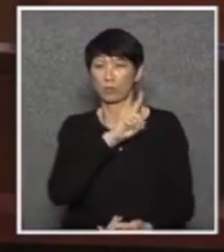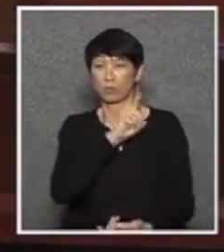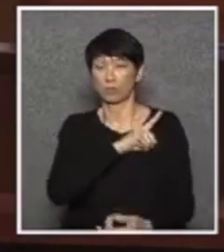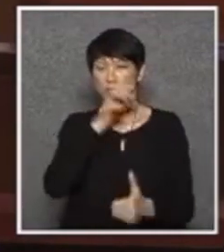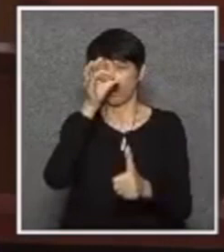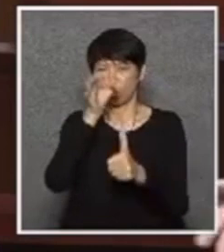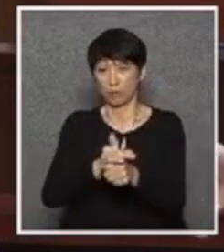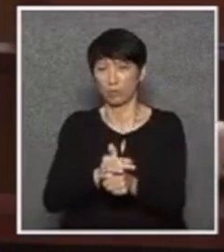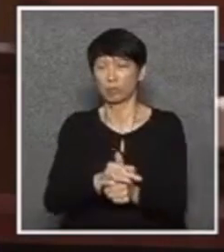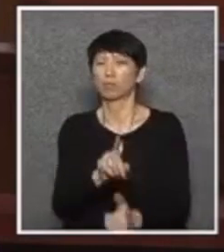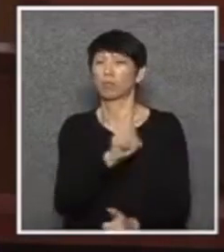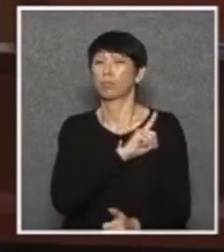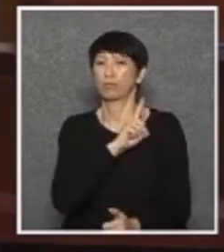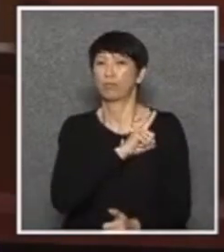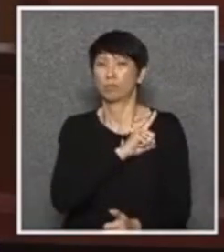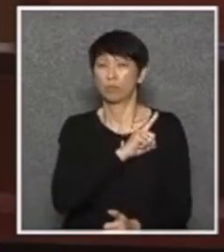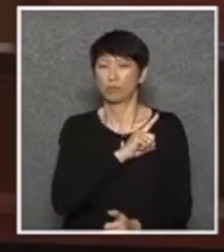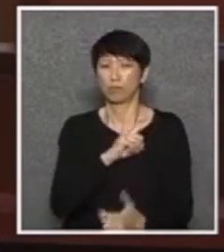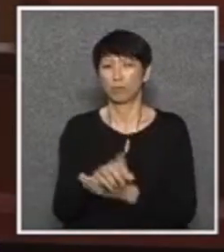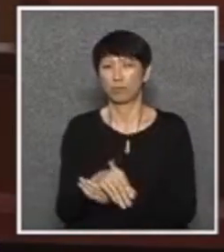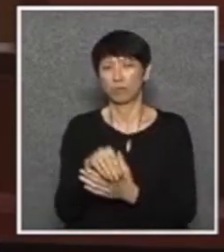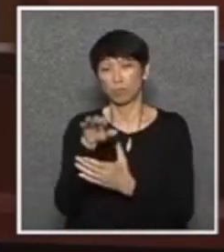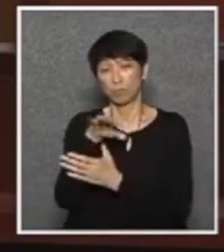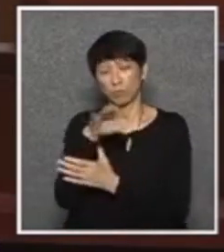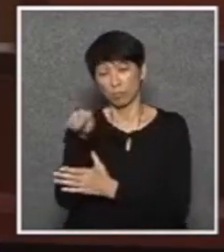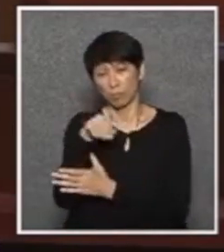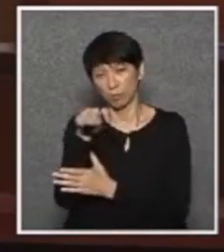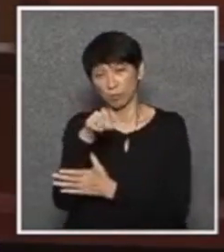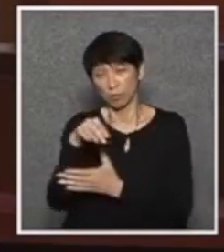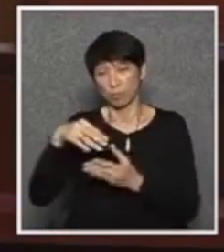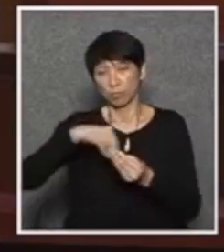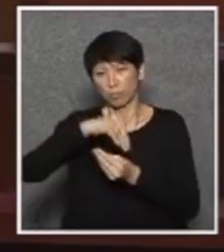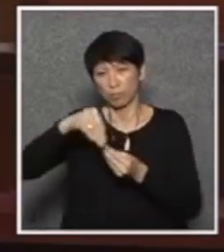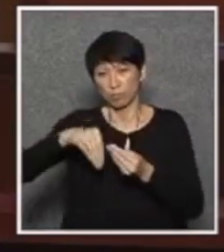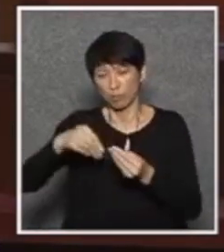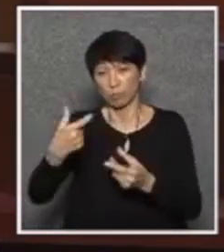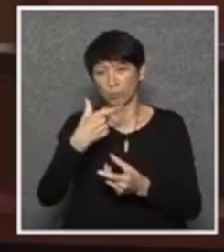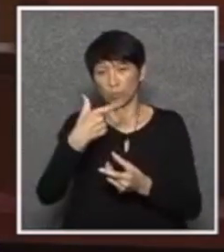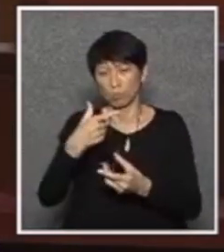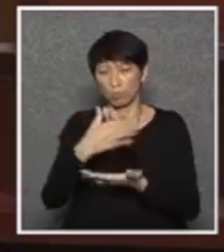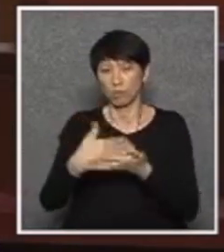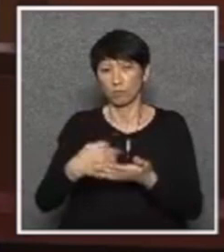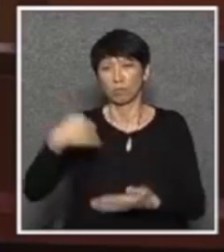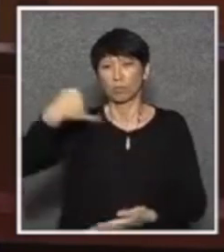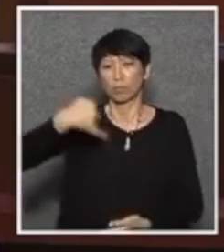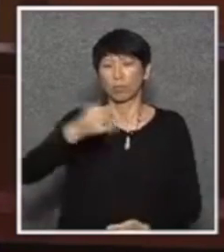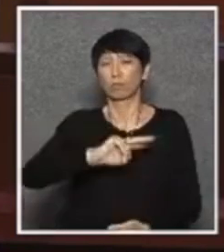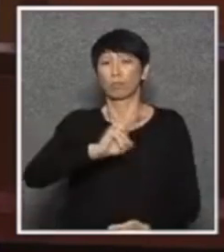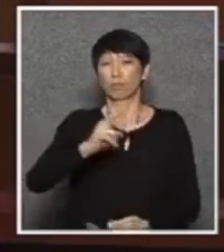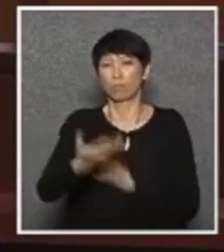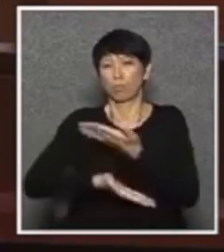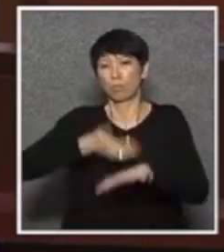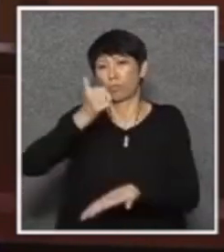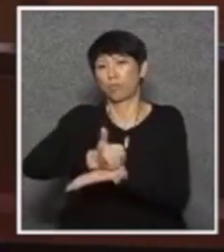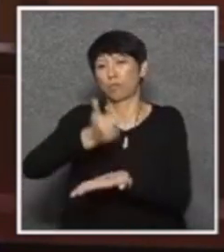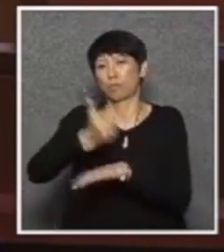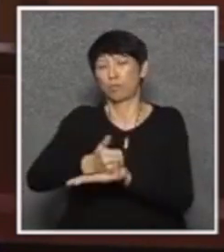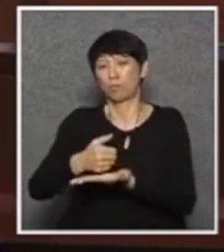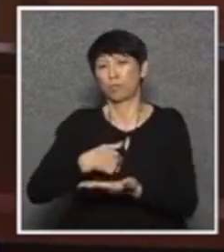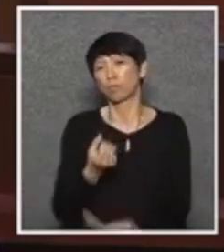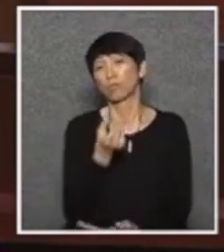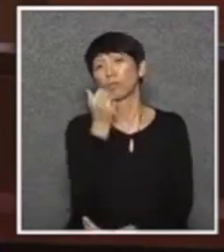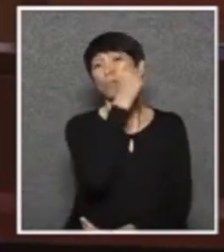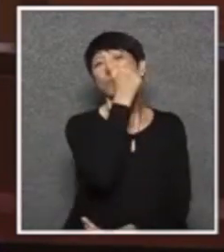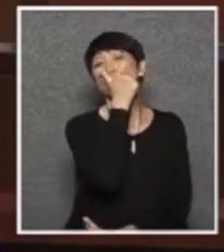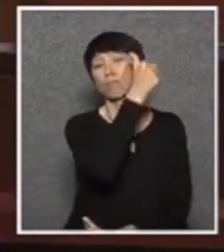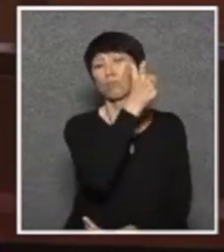然有些人說不用怕，我們蛇齋餅種，不是選舉我贏梗，你吹咩？是吧？下屆我照坐在這裡，是吧？你吹得我漲啊？不